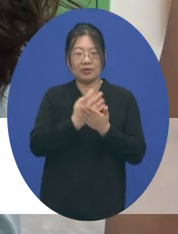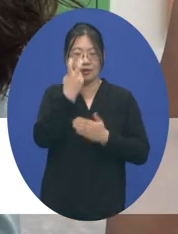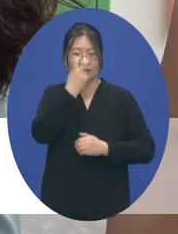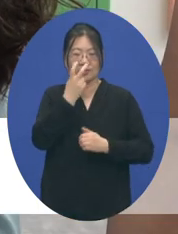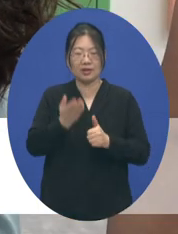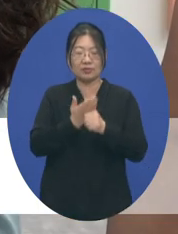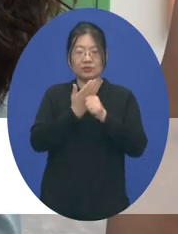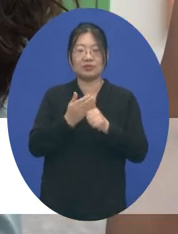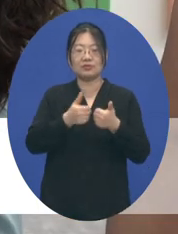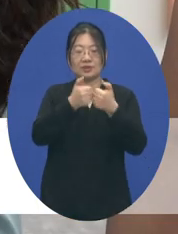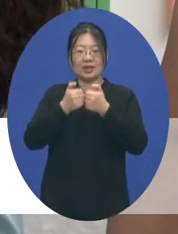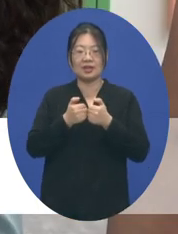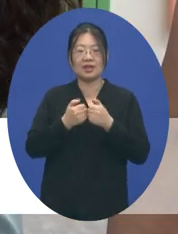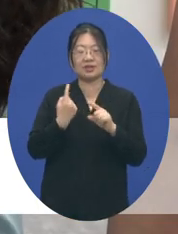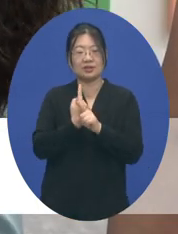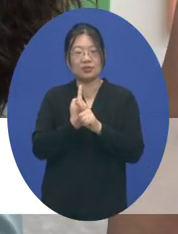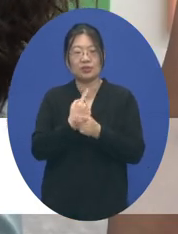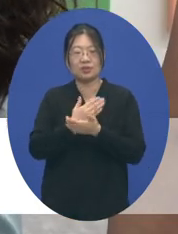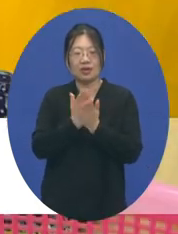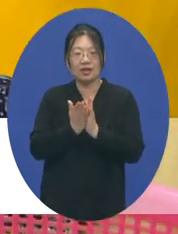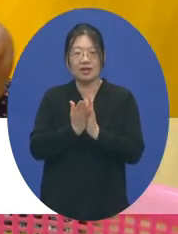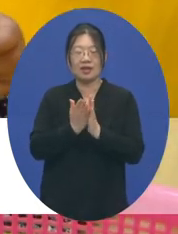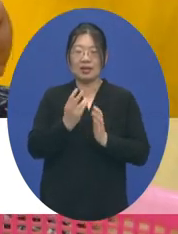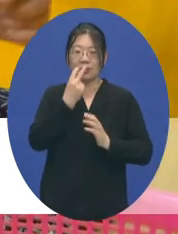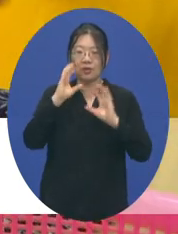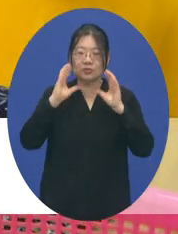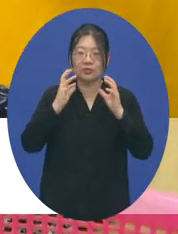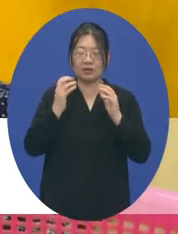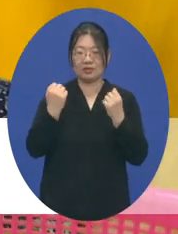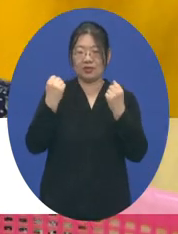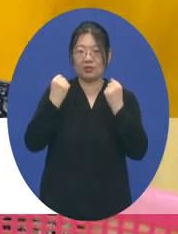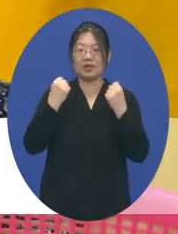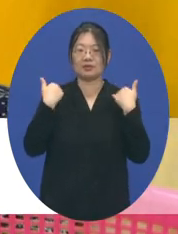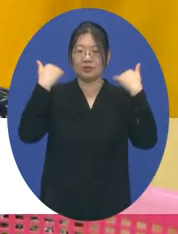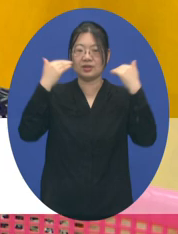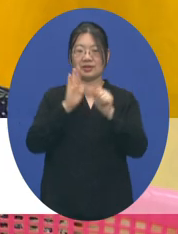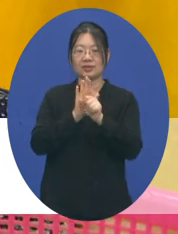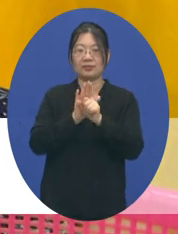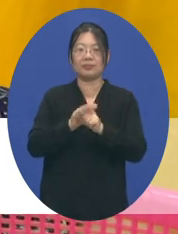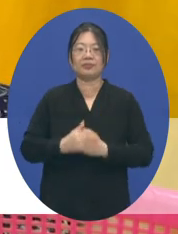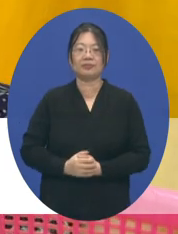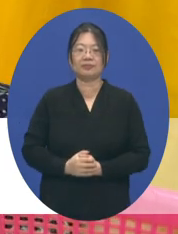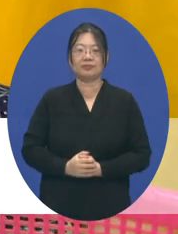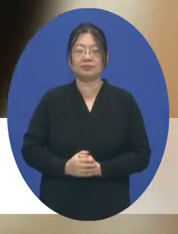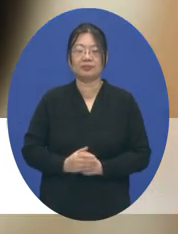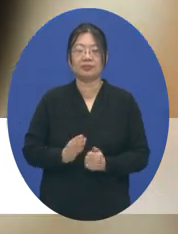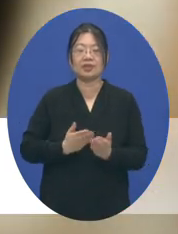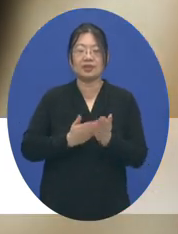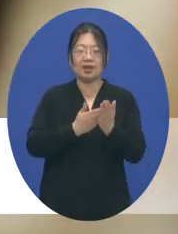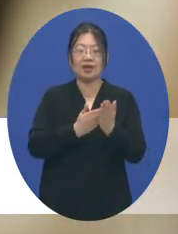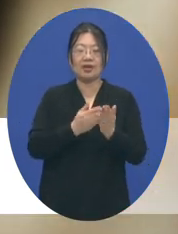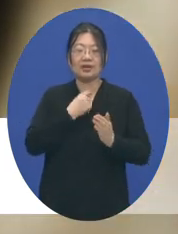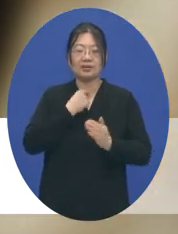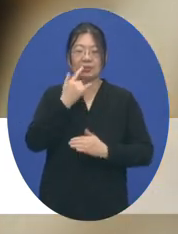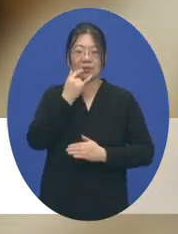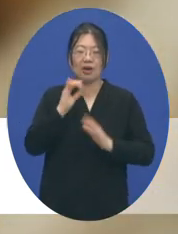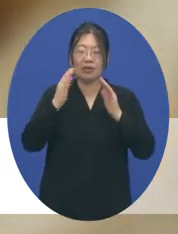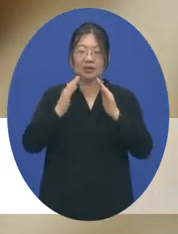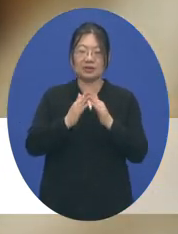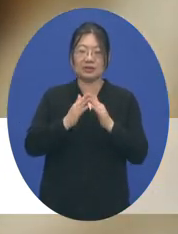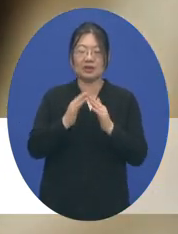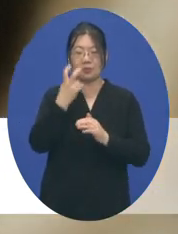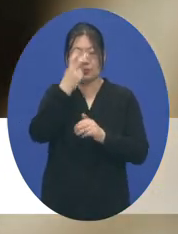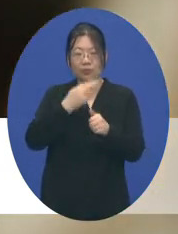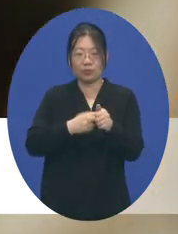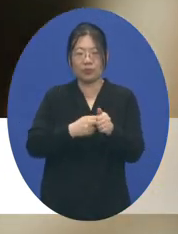양육 상담 치료 연계 등 역류의 건강한 성장을 지원하는 형태입니다 신청을 희망하는 보호자나 어린이집 보육